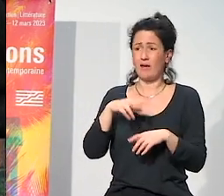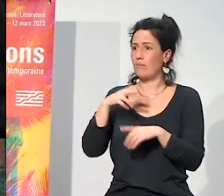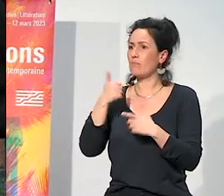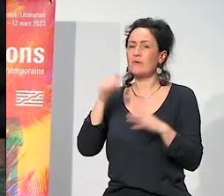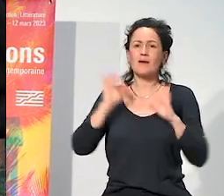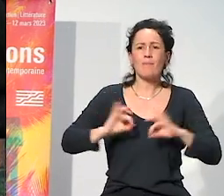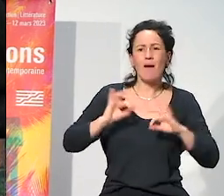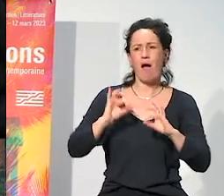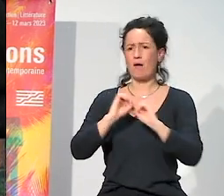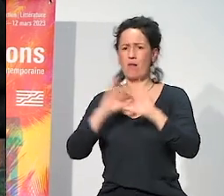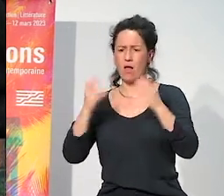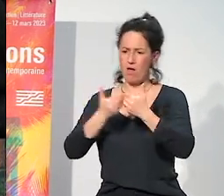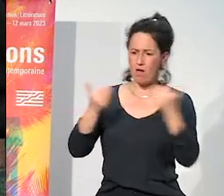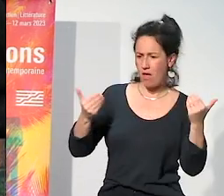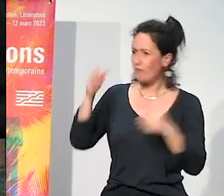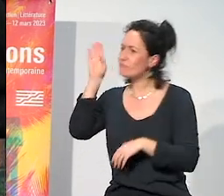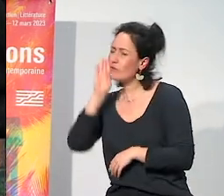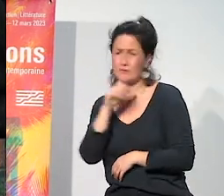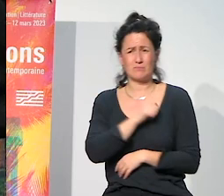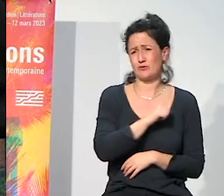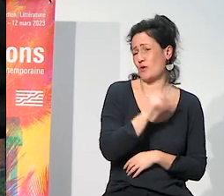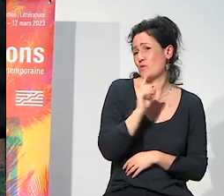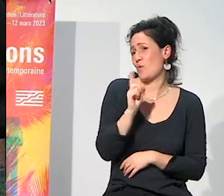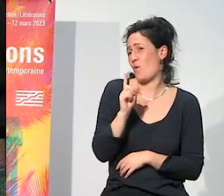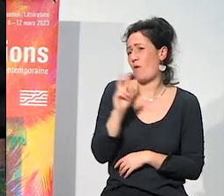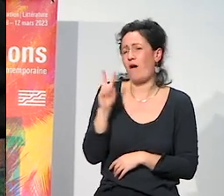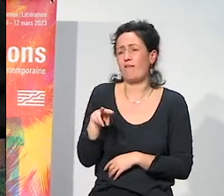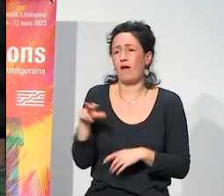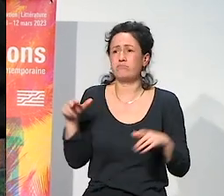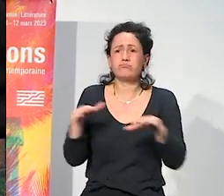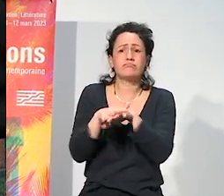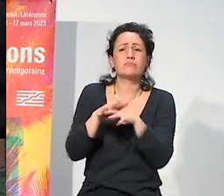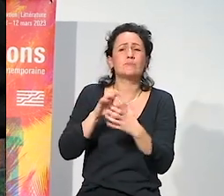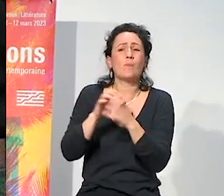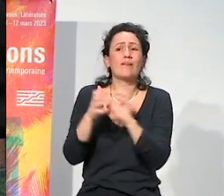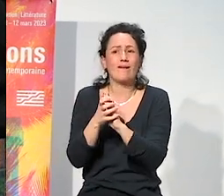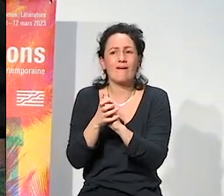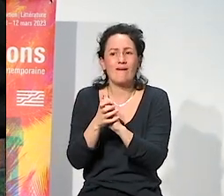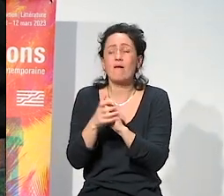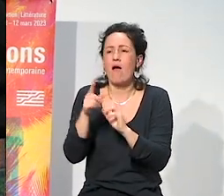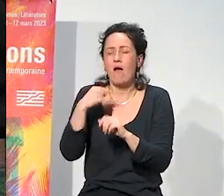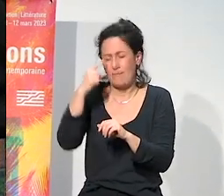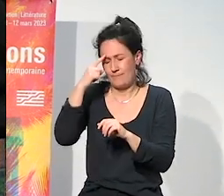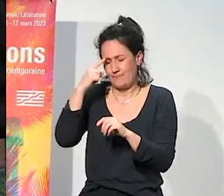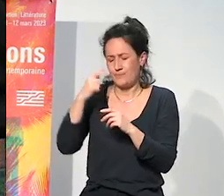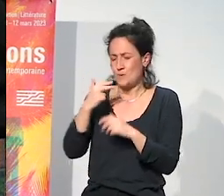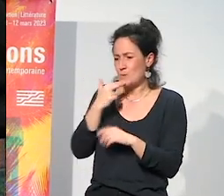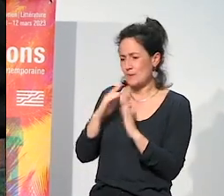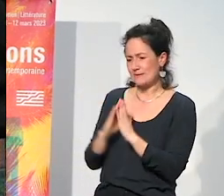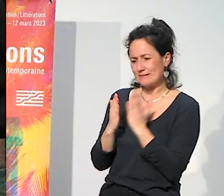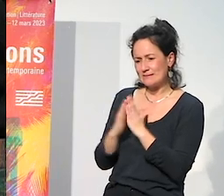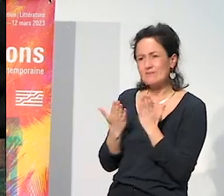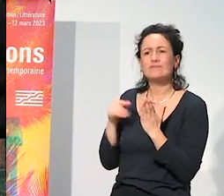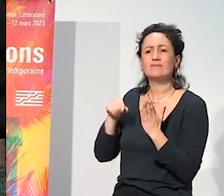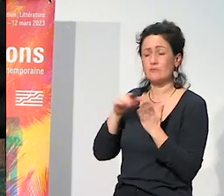plus compliqué. Et je passe par Chaviré, justement, qui est effectivement la vie de Cléo de 13